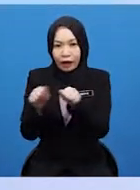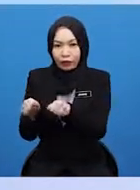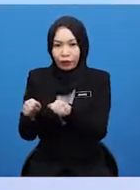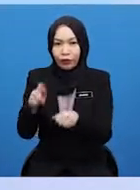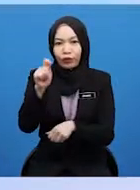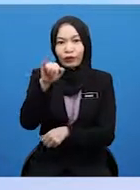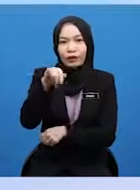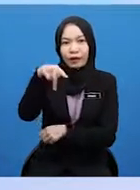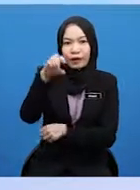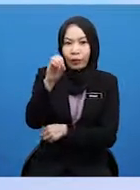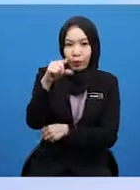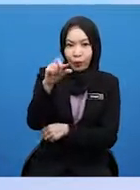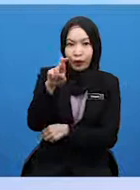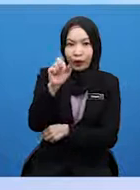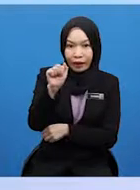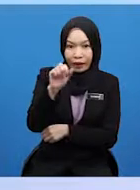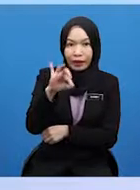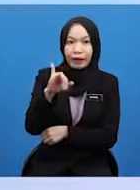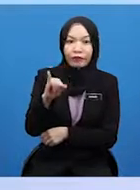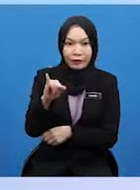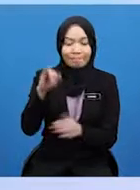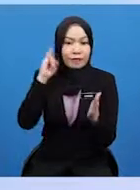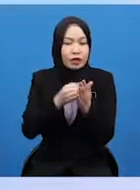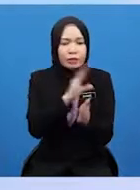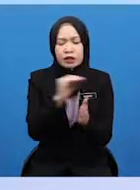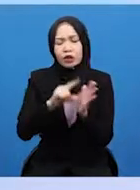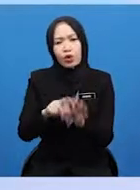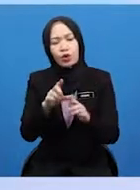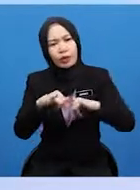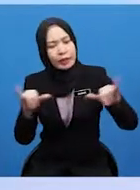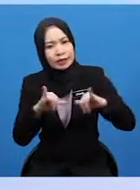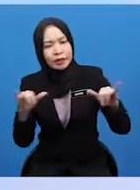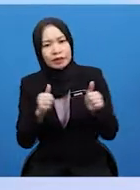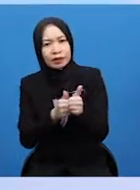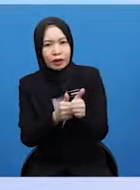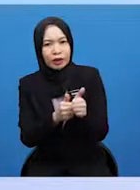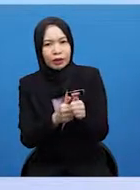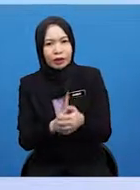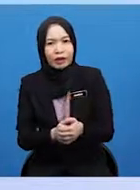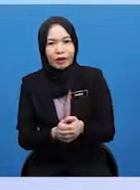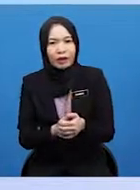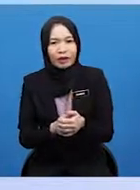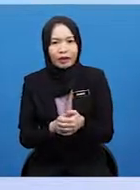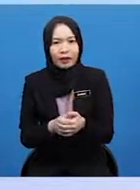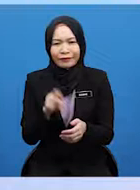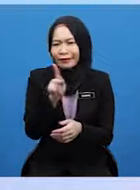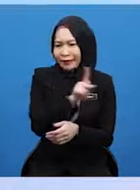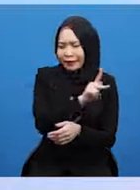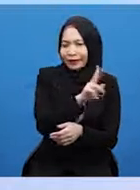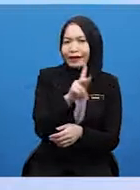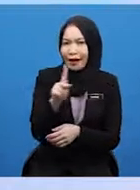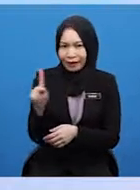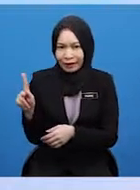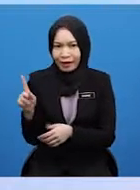berbeza-beza, sama ada ke atas, ke bawah, di kiri atau di kanan, dengan mengambil kira elemen-elemen